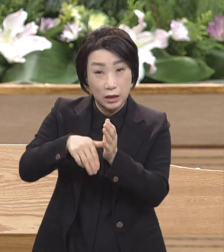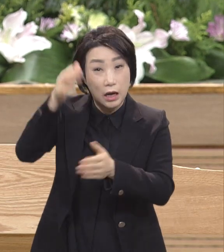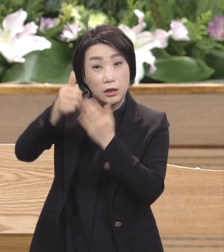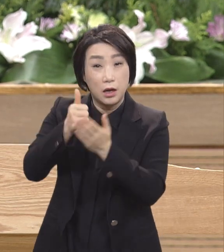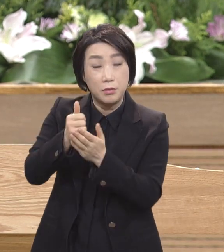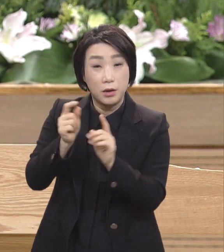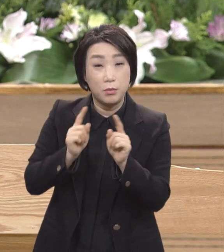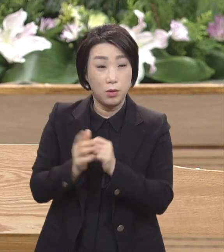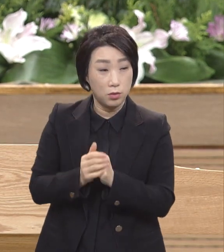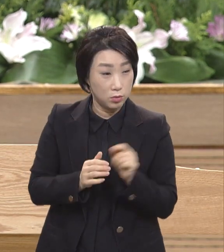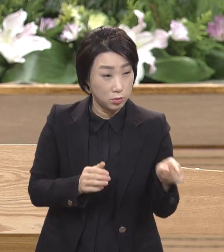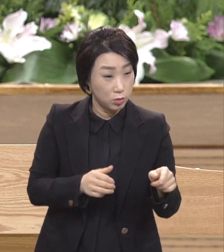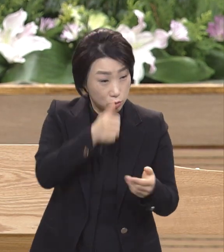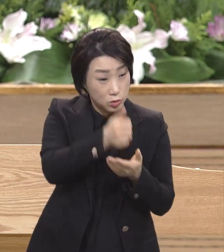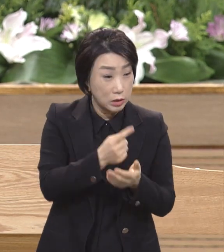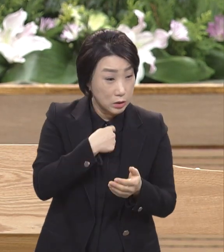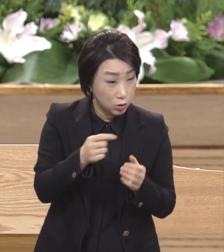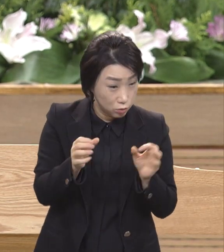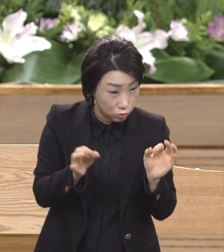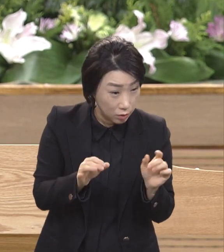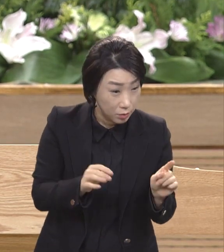더 빨리 가서